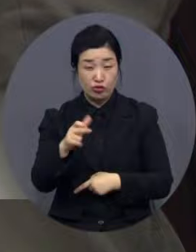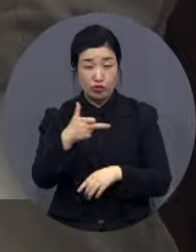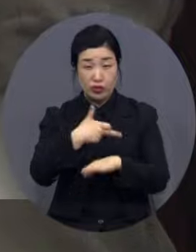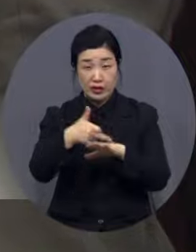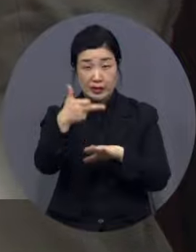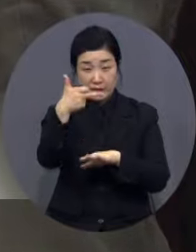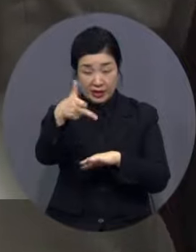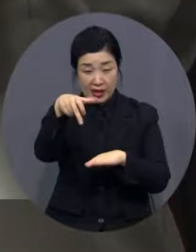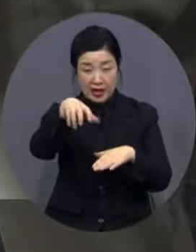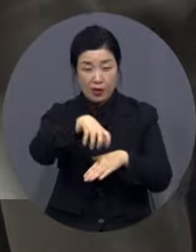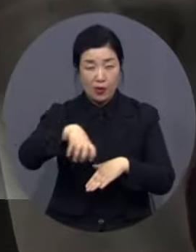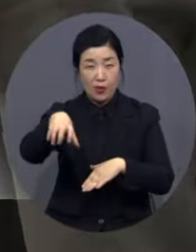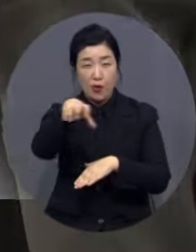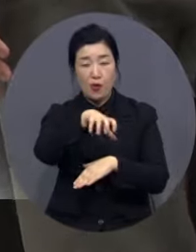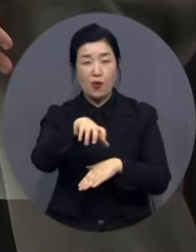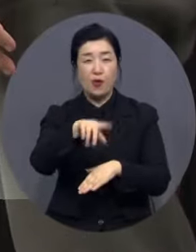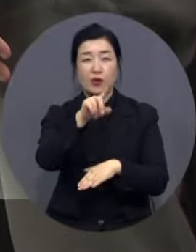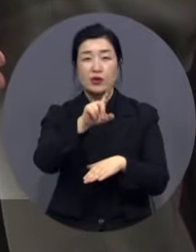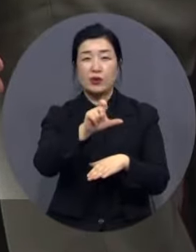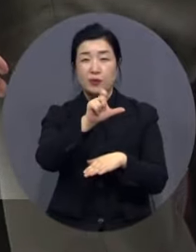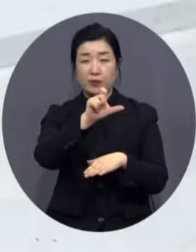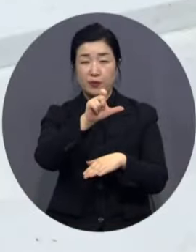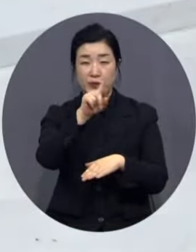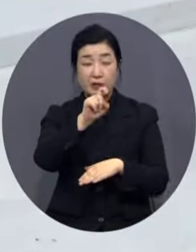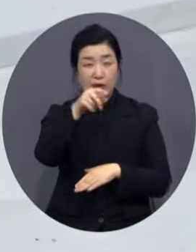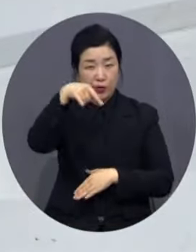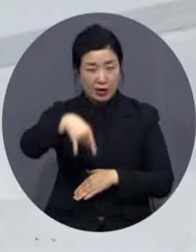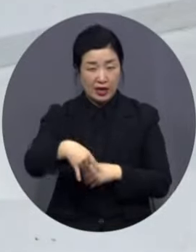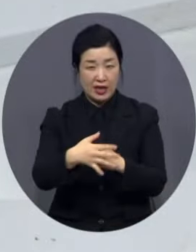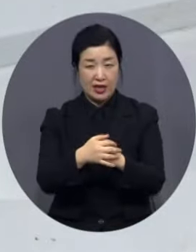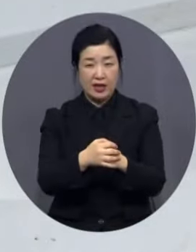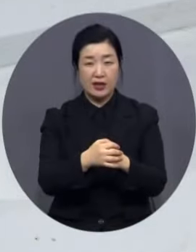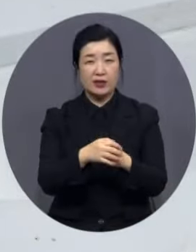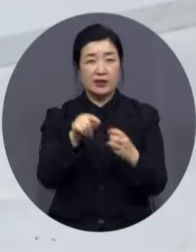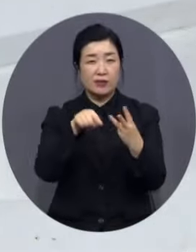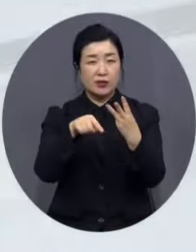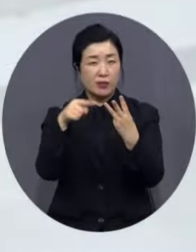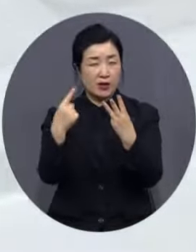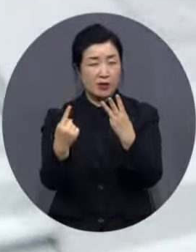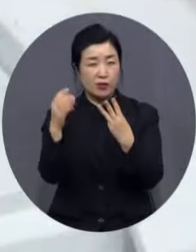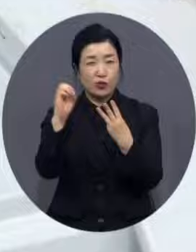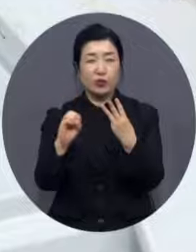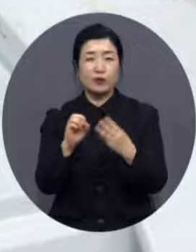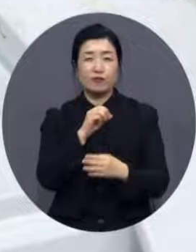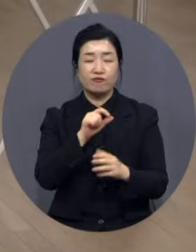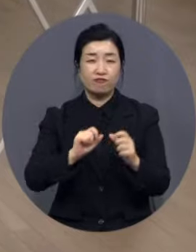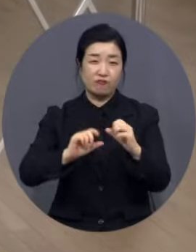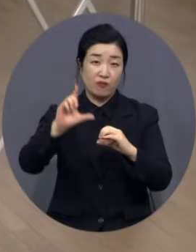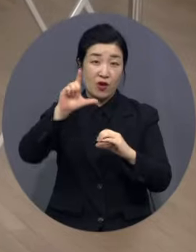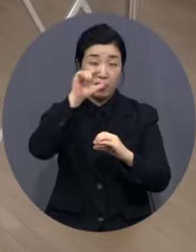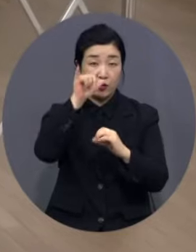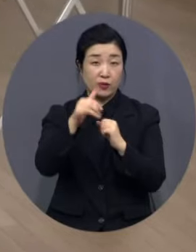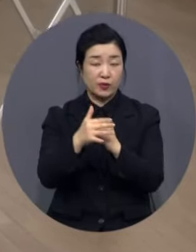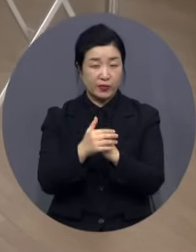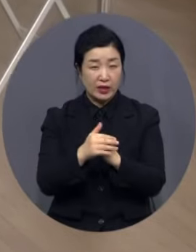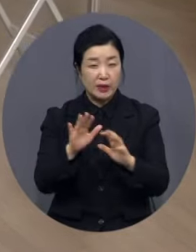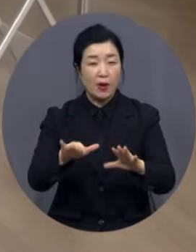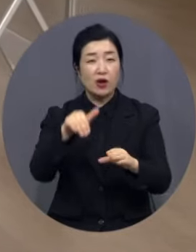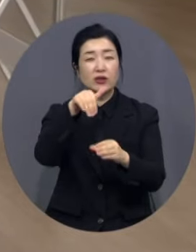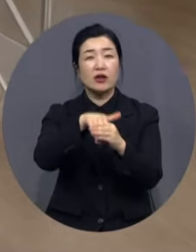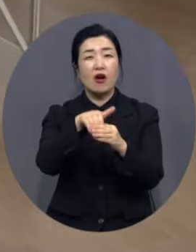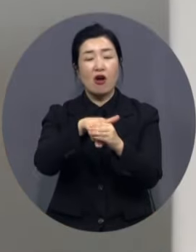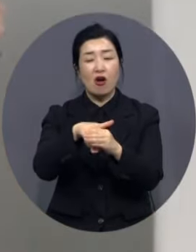11위를 기록했고 4년전 총선보다는 3.1% 포인트 높았습니다 특히 이번 선거는